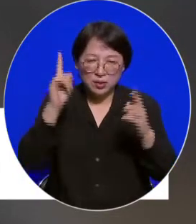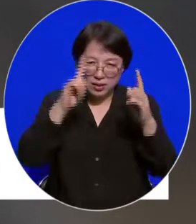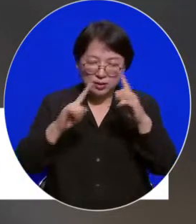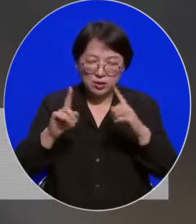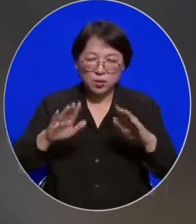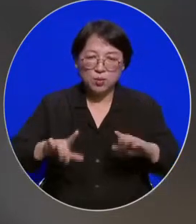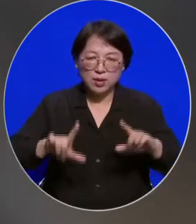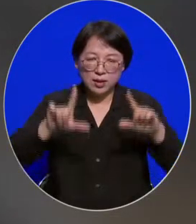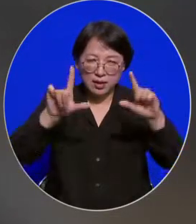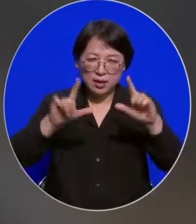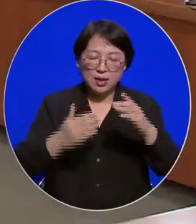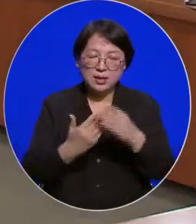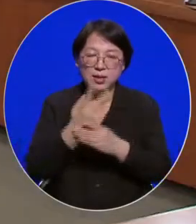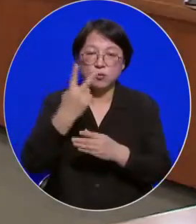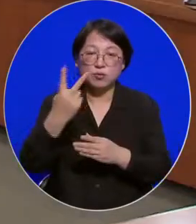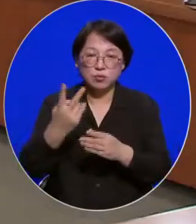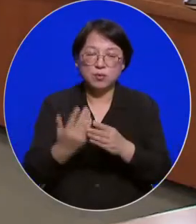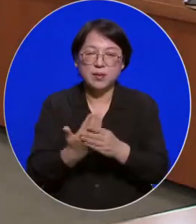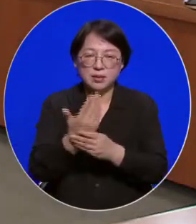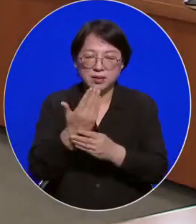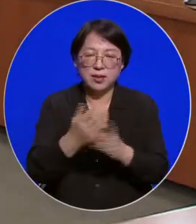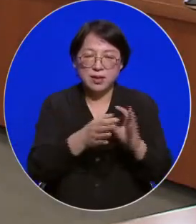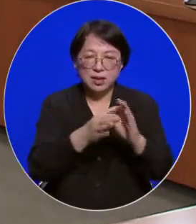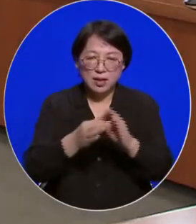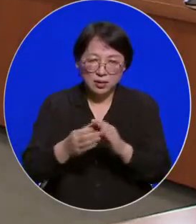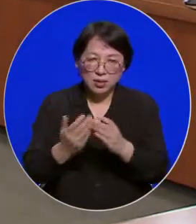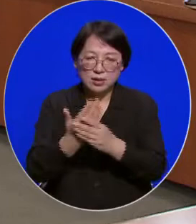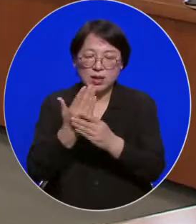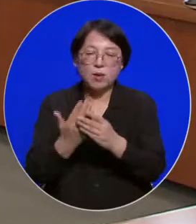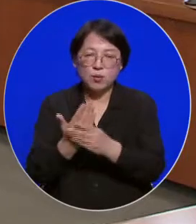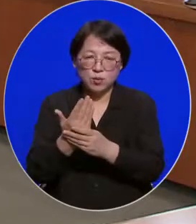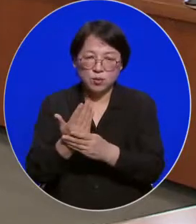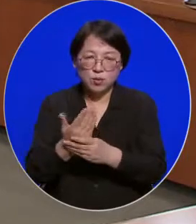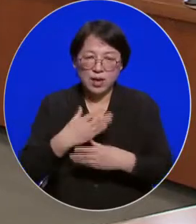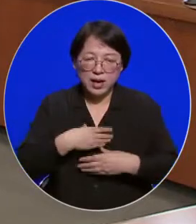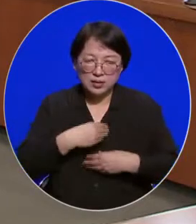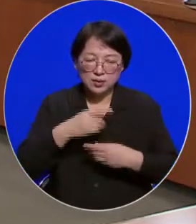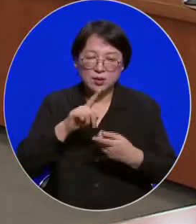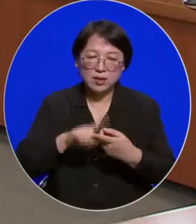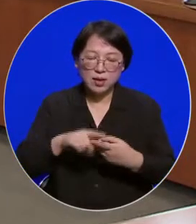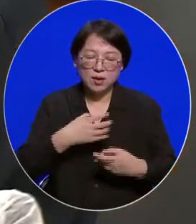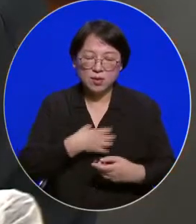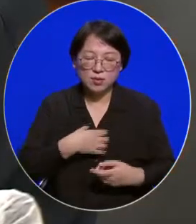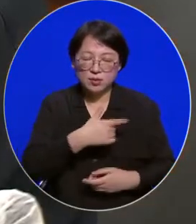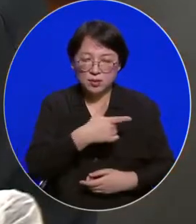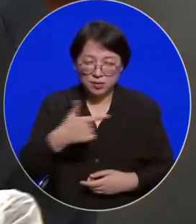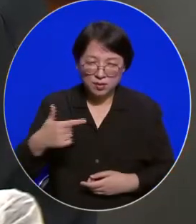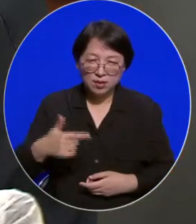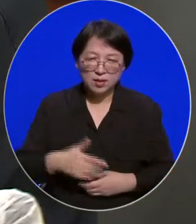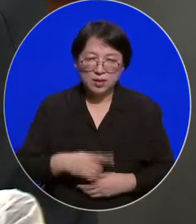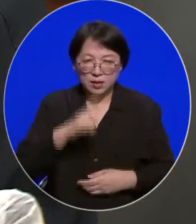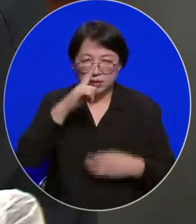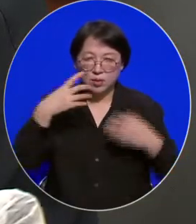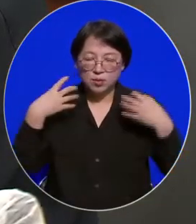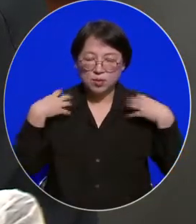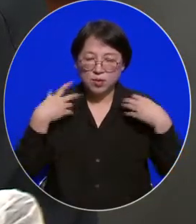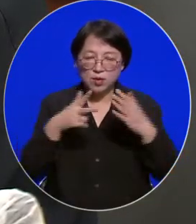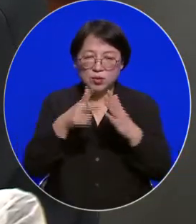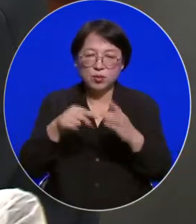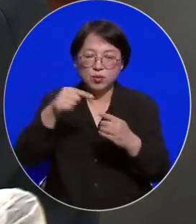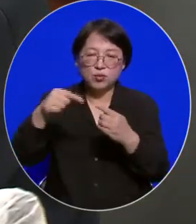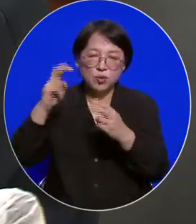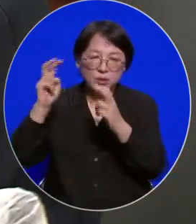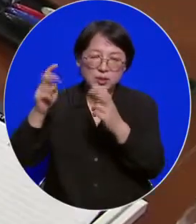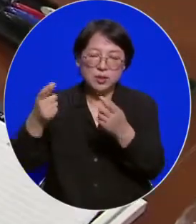사고 2건이 발생했습니다. 잇따른 사고로 열차 탑승객의 안전에 대한 우려가 커진 가운데 정부가 철도 운영사와